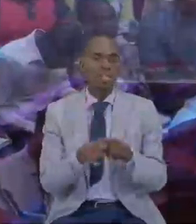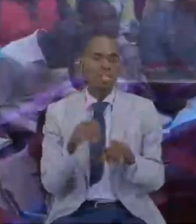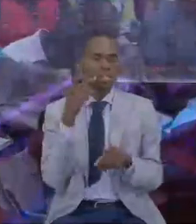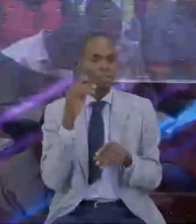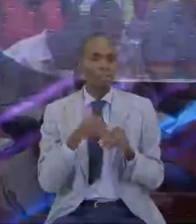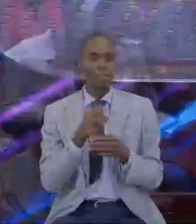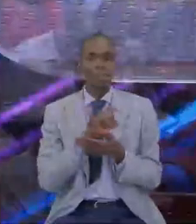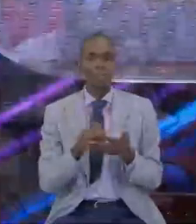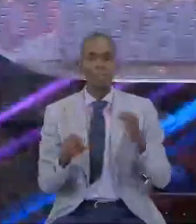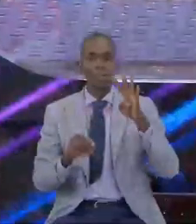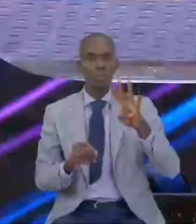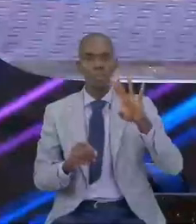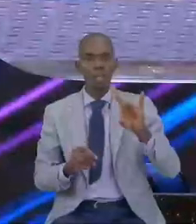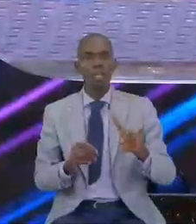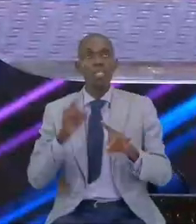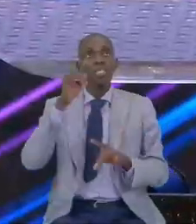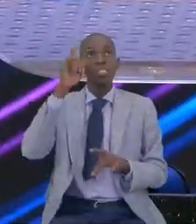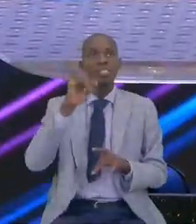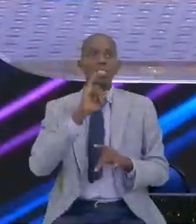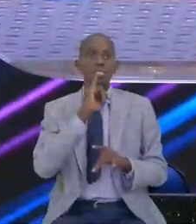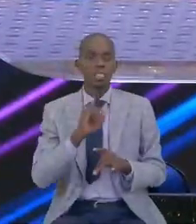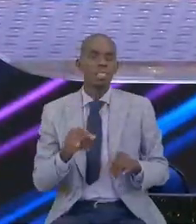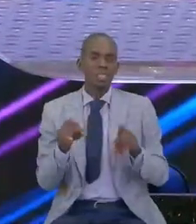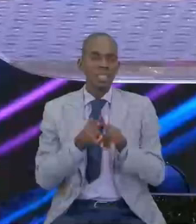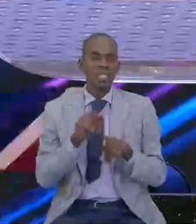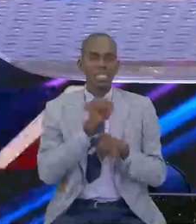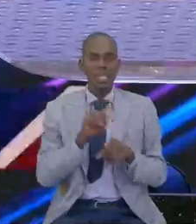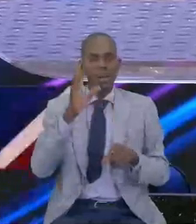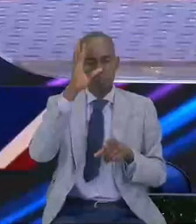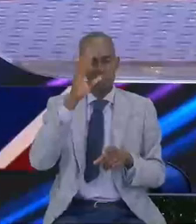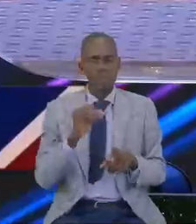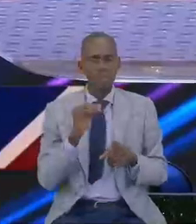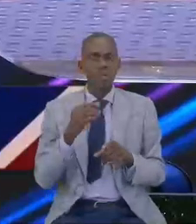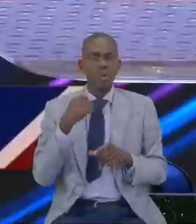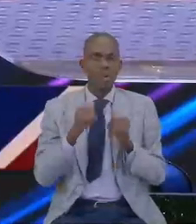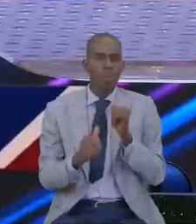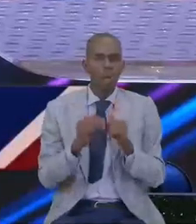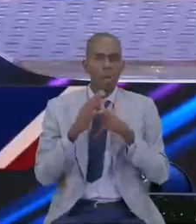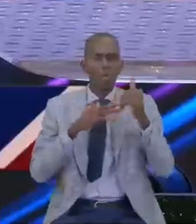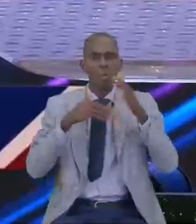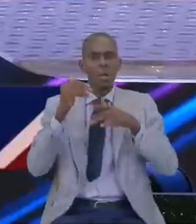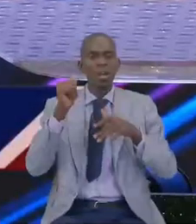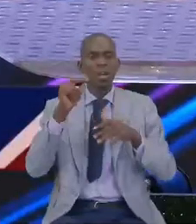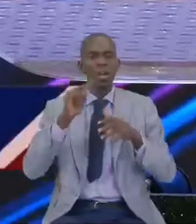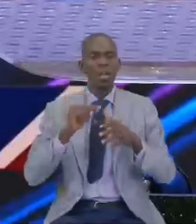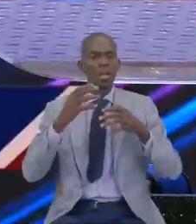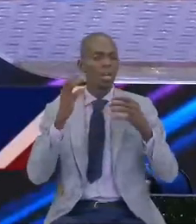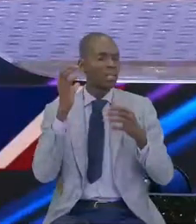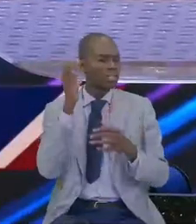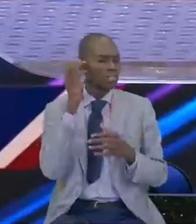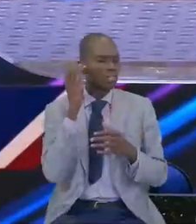Verset 48, il est semblable à un homme qui, bâtissant une maison, a